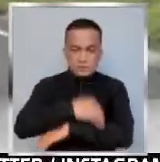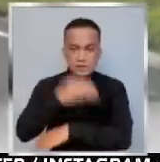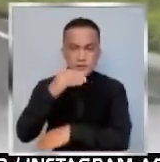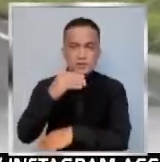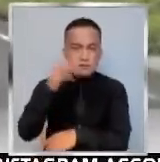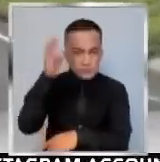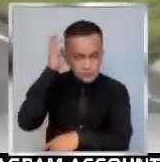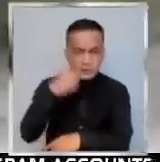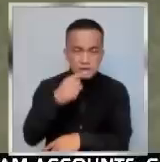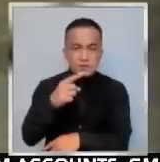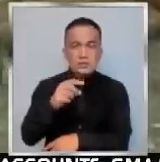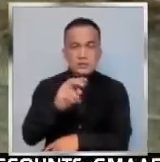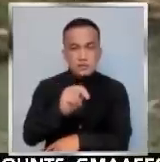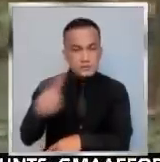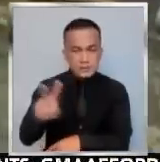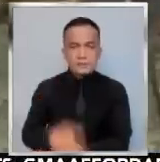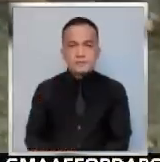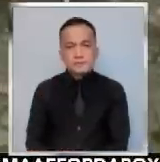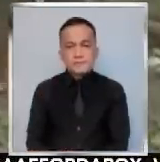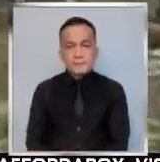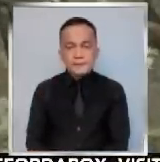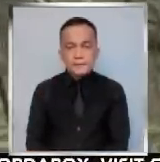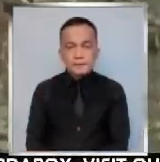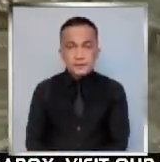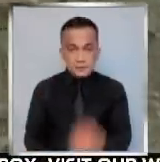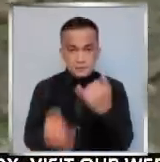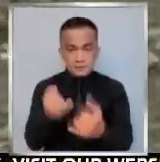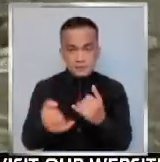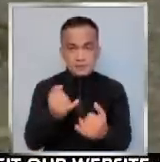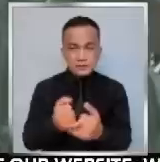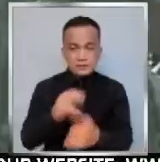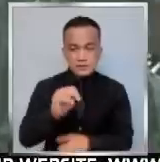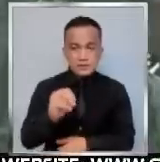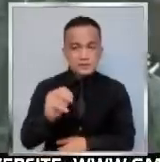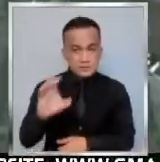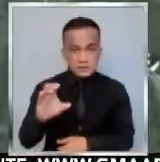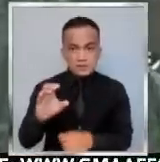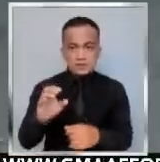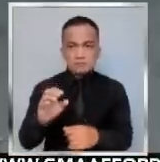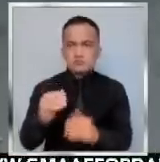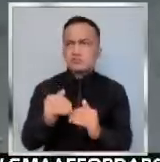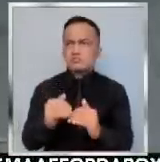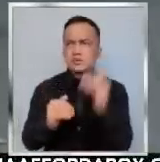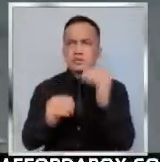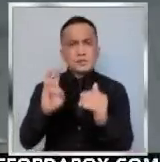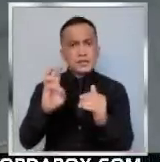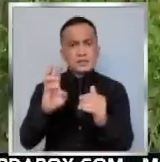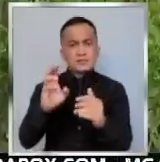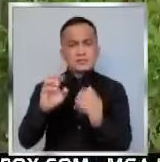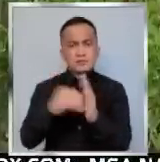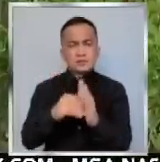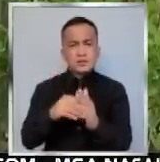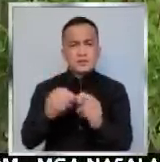Nueva Vizcaya. Sa pinakahuling tala ng NDRRMC, higit 16,000 pamilya katumbas ng higit